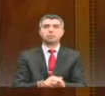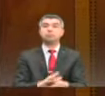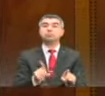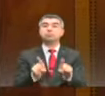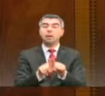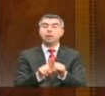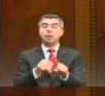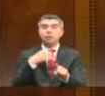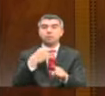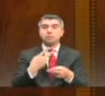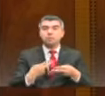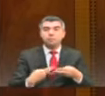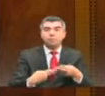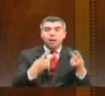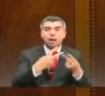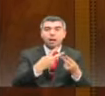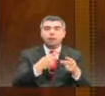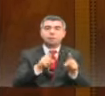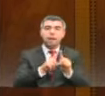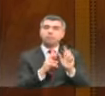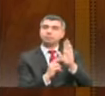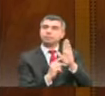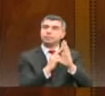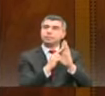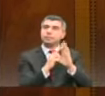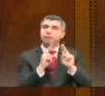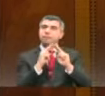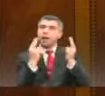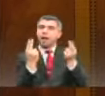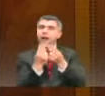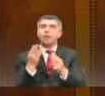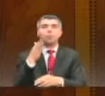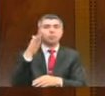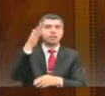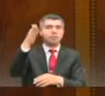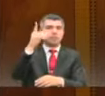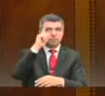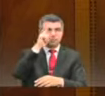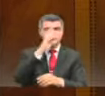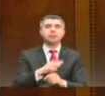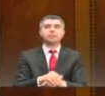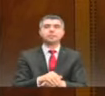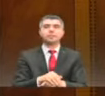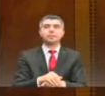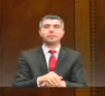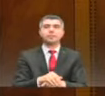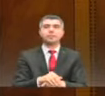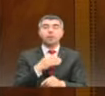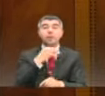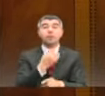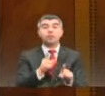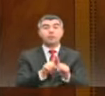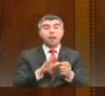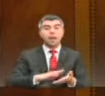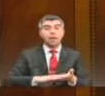اللحاق بركب الدول الصاعدة في المستقبل إن شاء الله، والعمل على رفع تنافسية